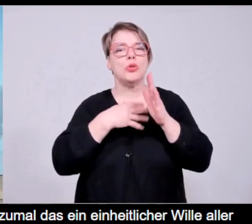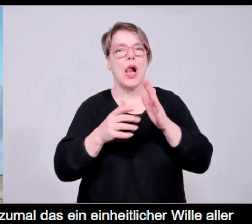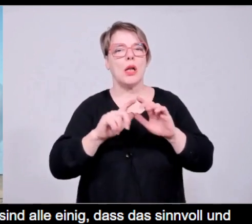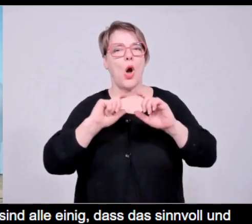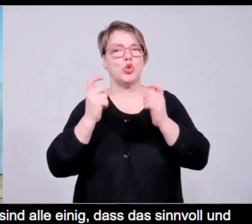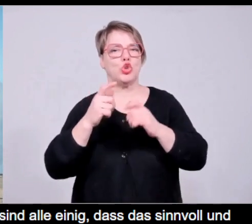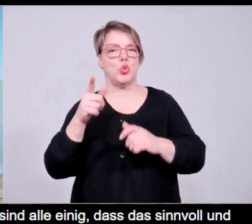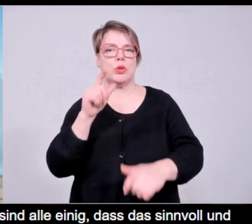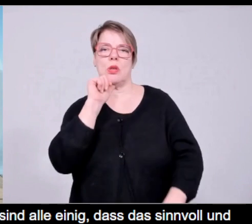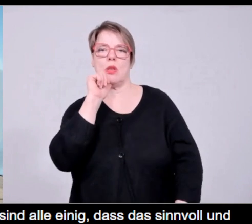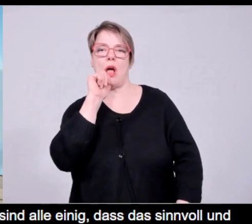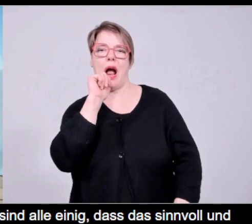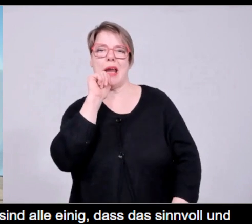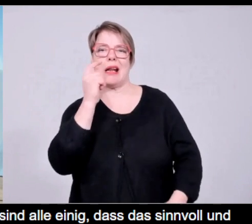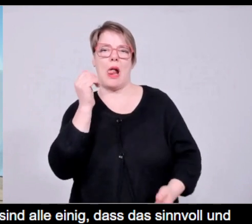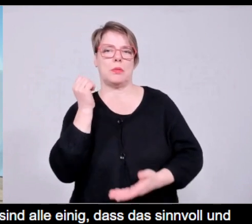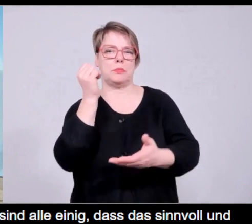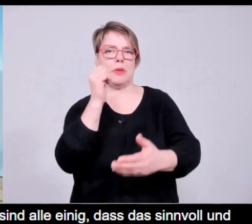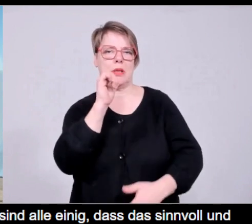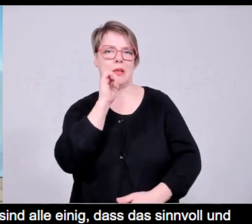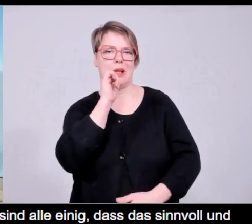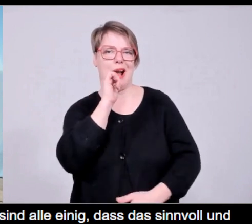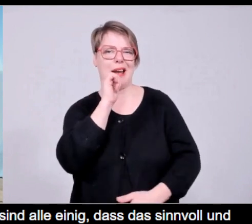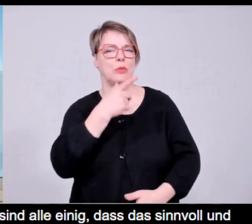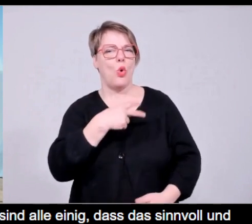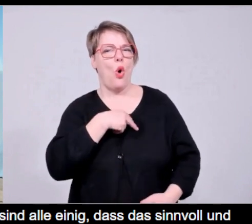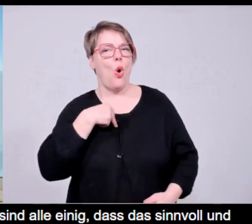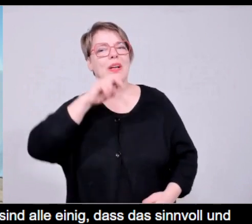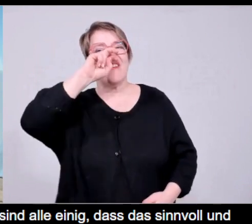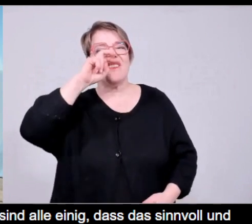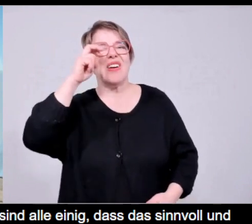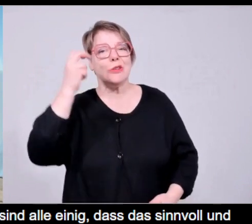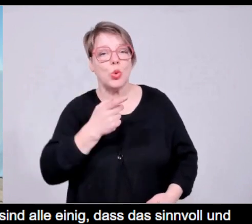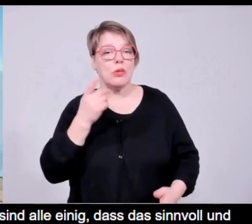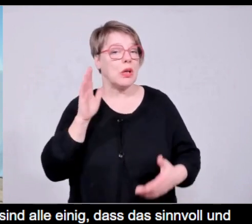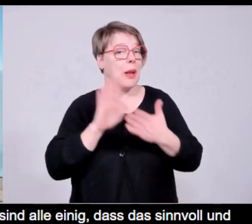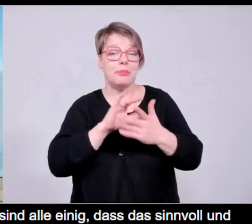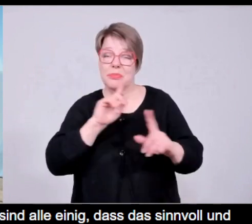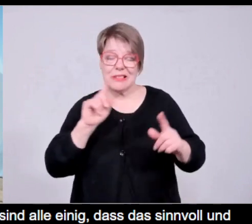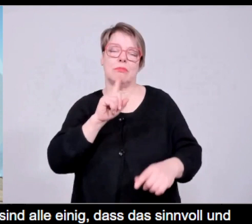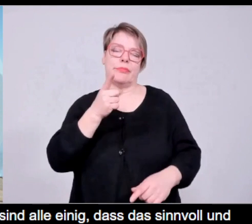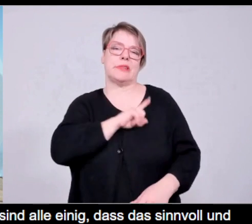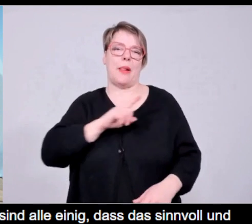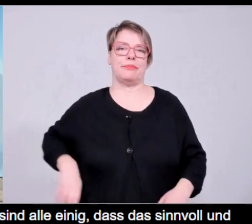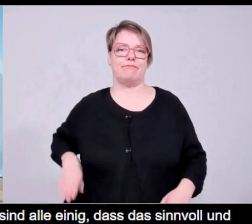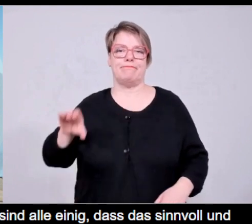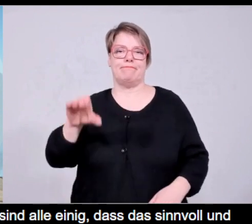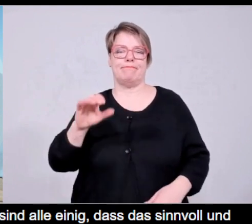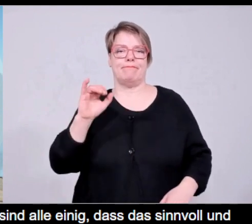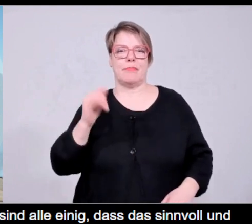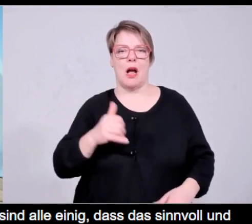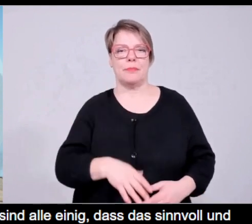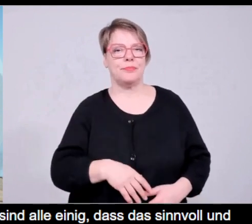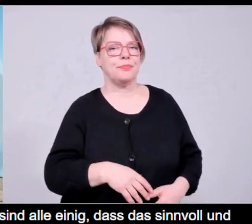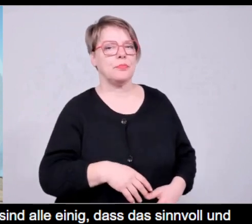Maskenpflicht fürs Personal in den Arztpraxen fällt, bleibt sie ja trotzdem für die Besucher und auch für die Angestellten in den Kliniken. Warum? Also liegt es an der